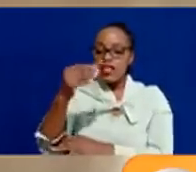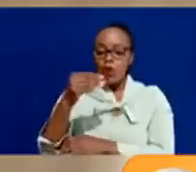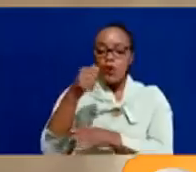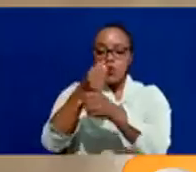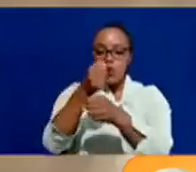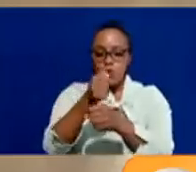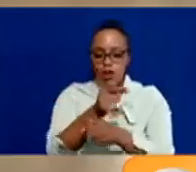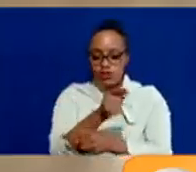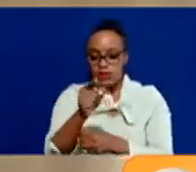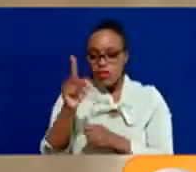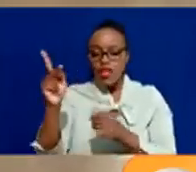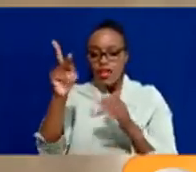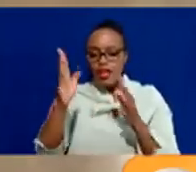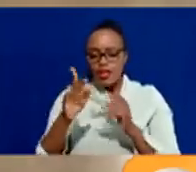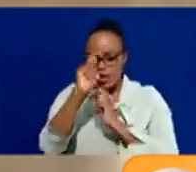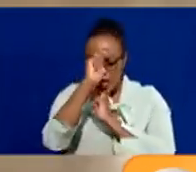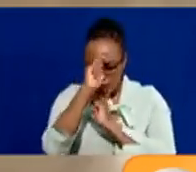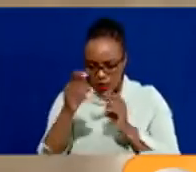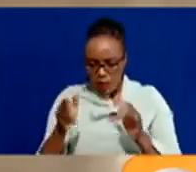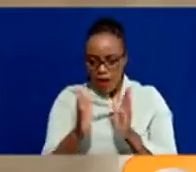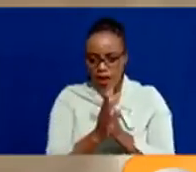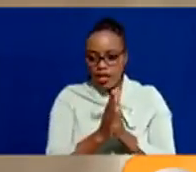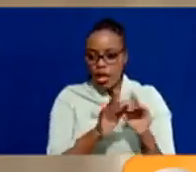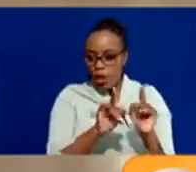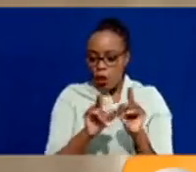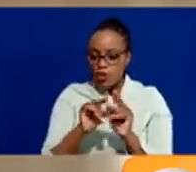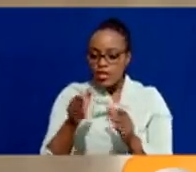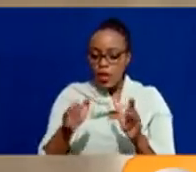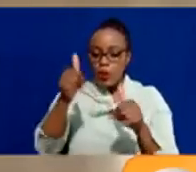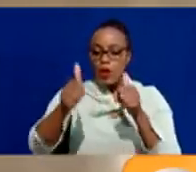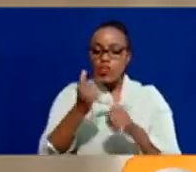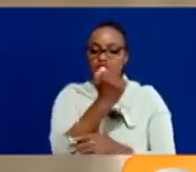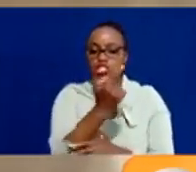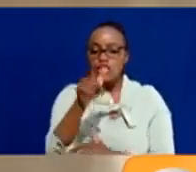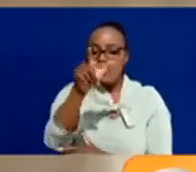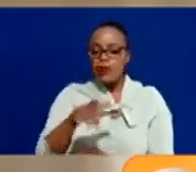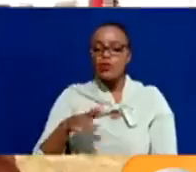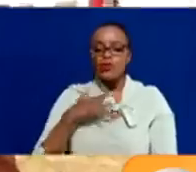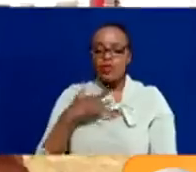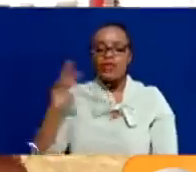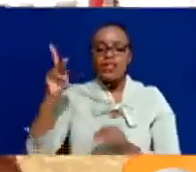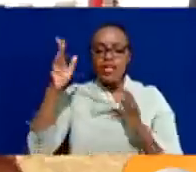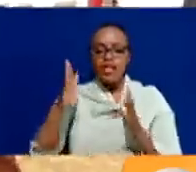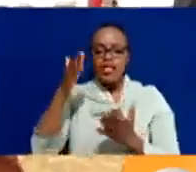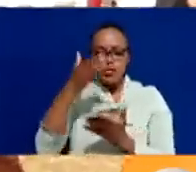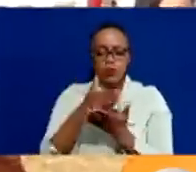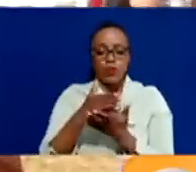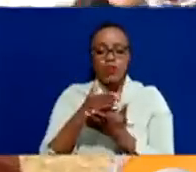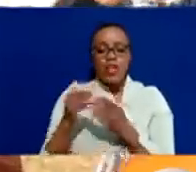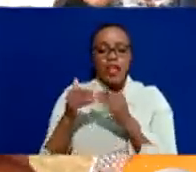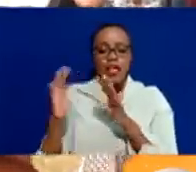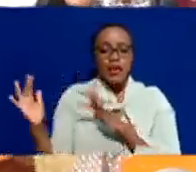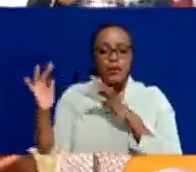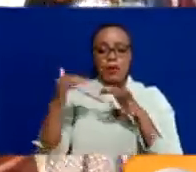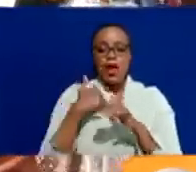wananchi kazi na njia ya heshima, na njia ambaye kila mtu atajisikia ni Mkenya. Viongozi waliohudhuria hafla